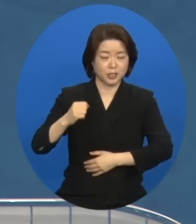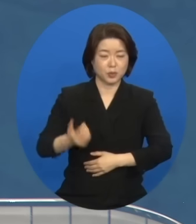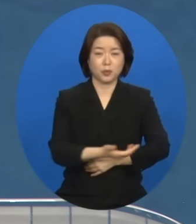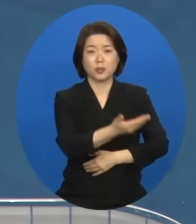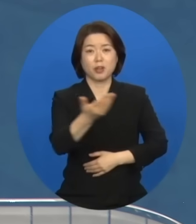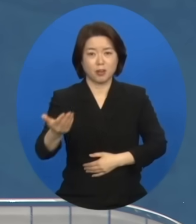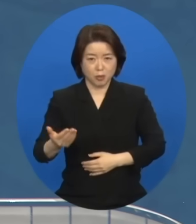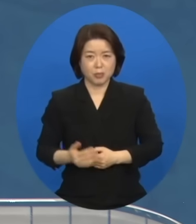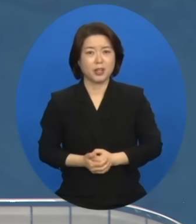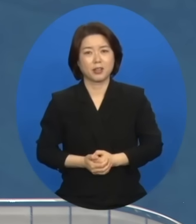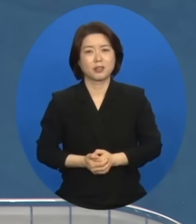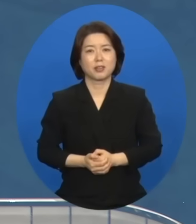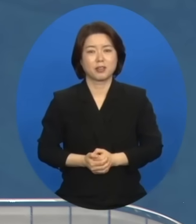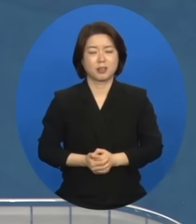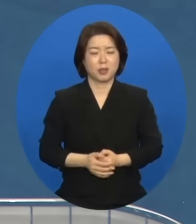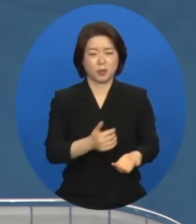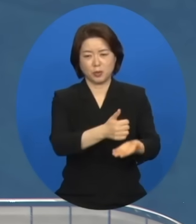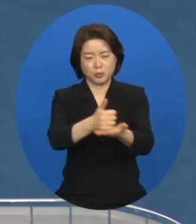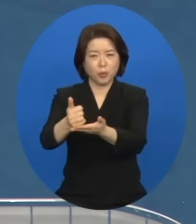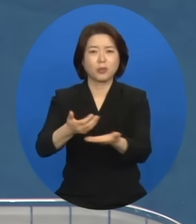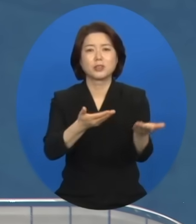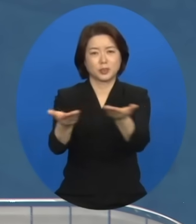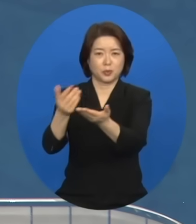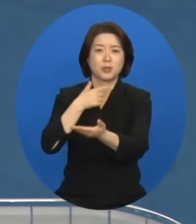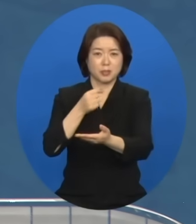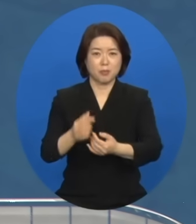여러분에게 초청하려고 합니다.